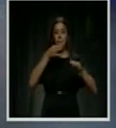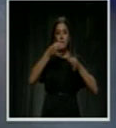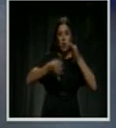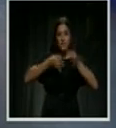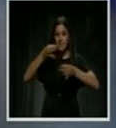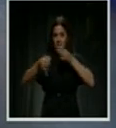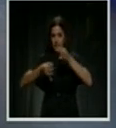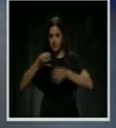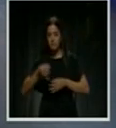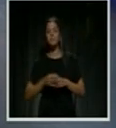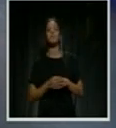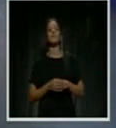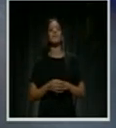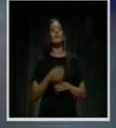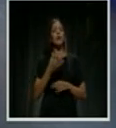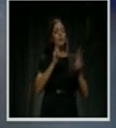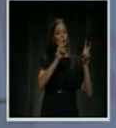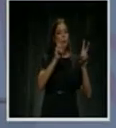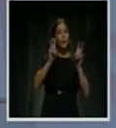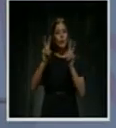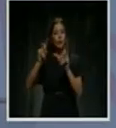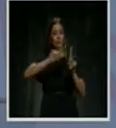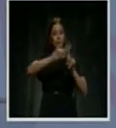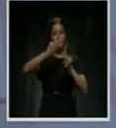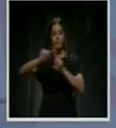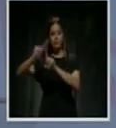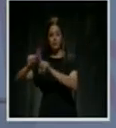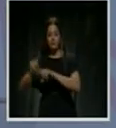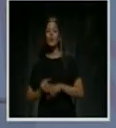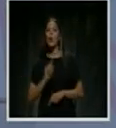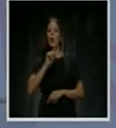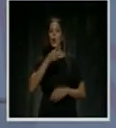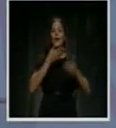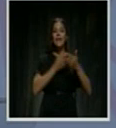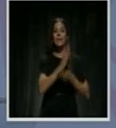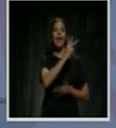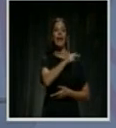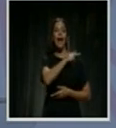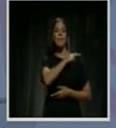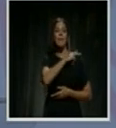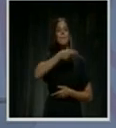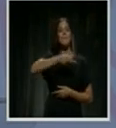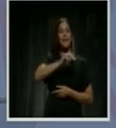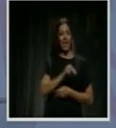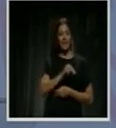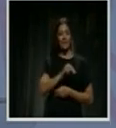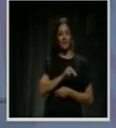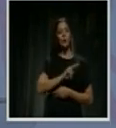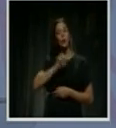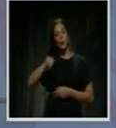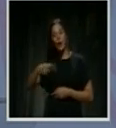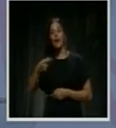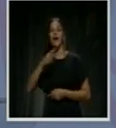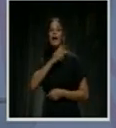kull round ta' mistoqsijiet għandu tema marbuta u jwieġeb l-ewwel il-kap tal-Oppożizzjoni u jsegwi il-Prim